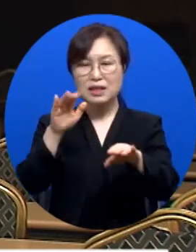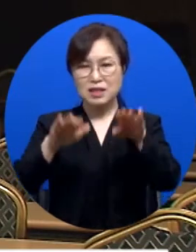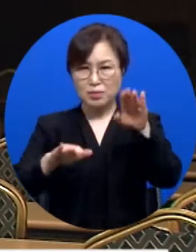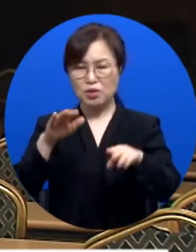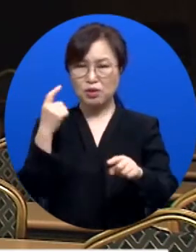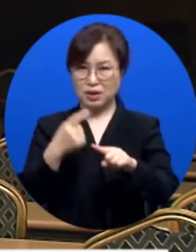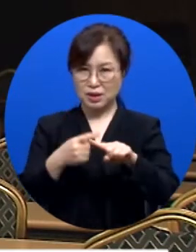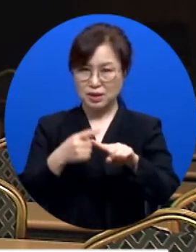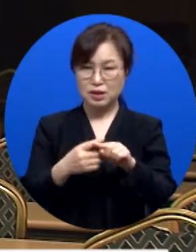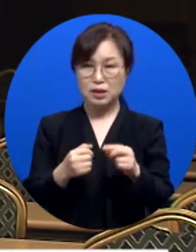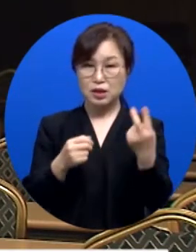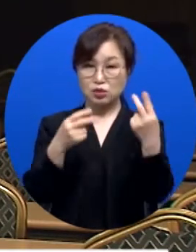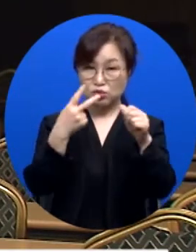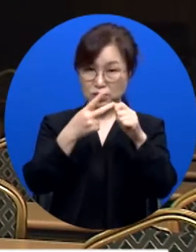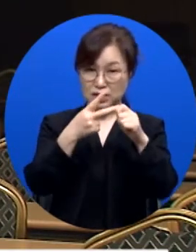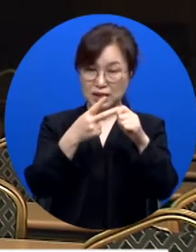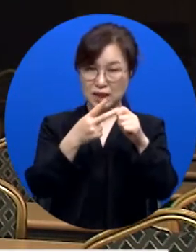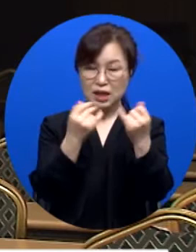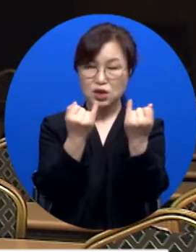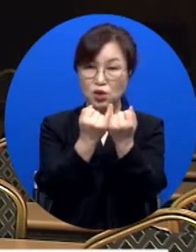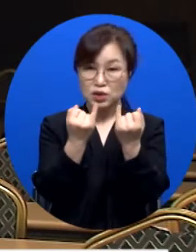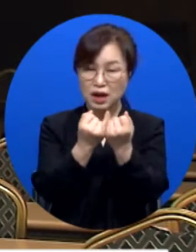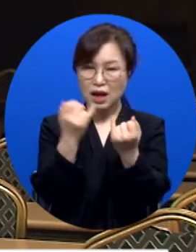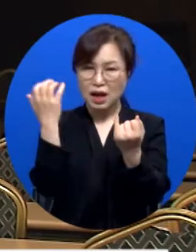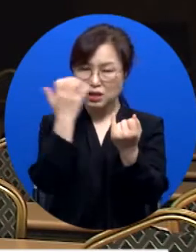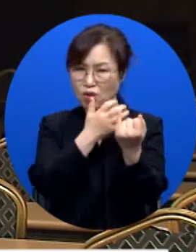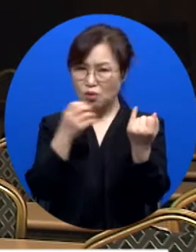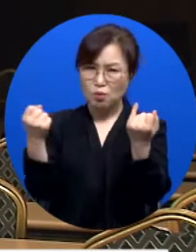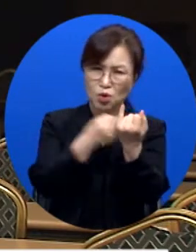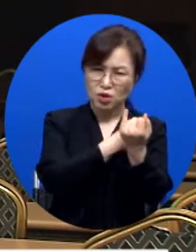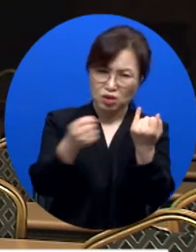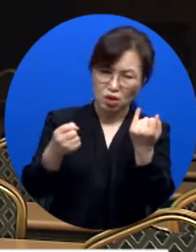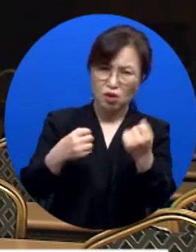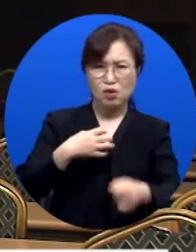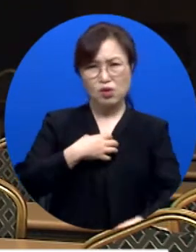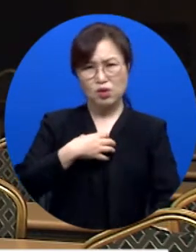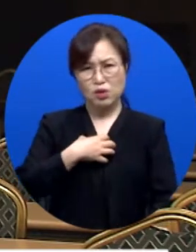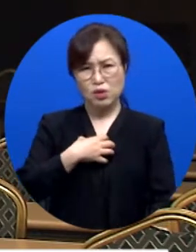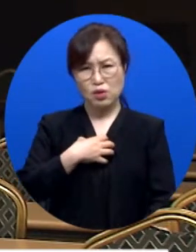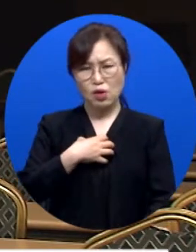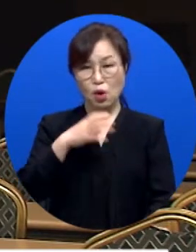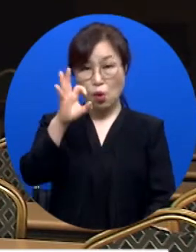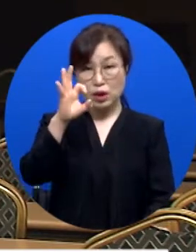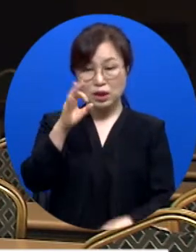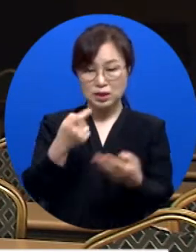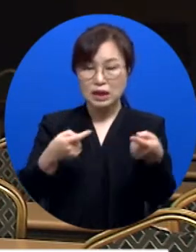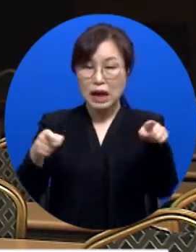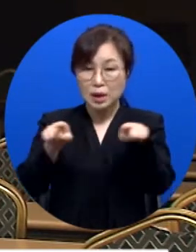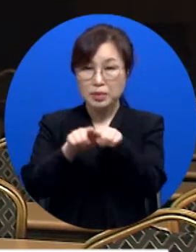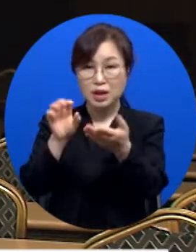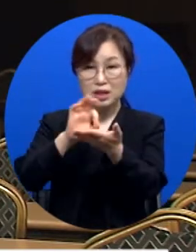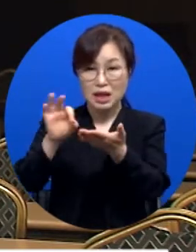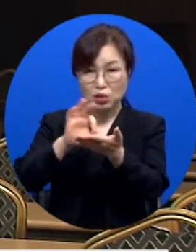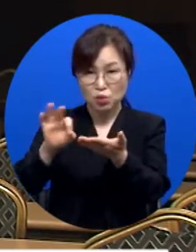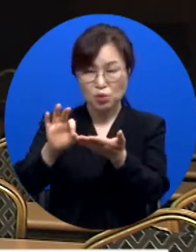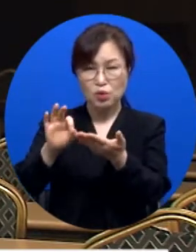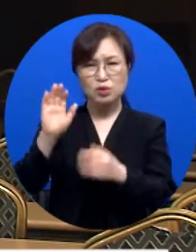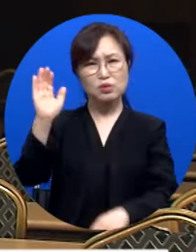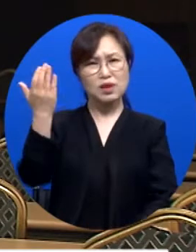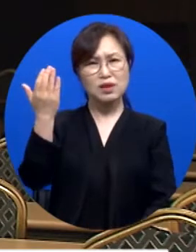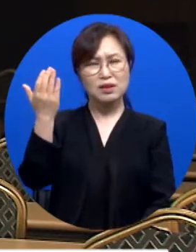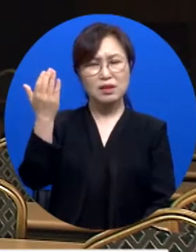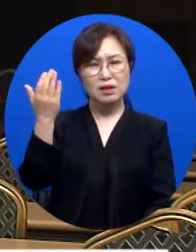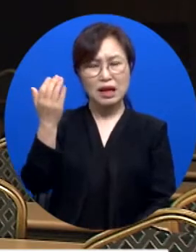같습니다 두번째 여성에 대한 성폭력이 우리 됩니다 화장실 공유한다 성충 님 때문에